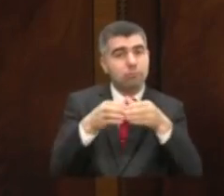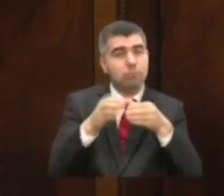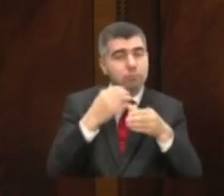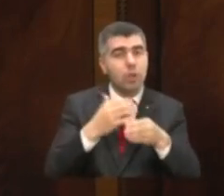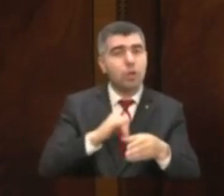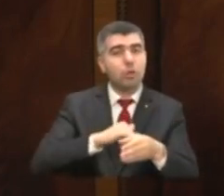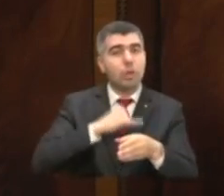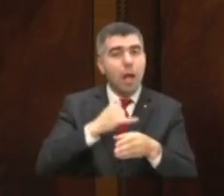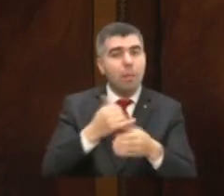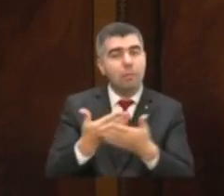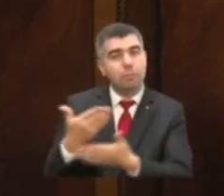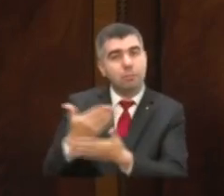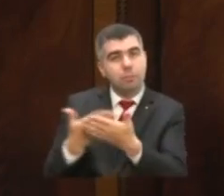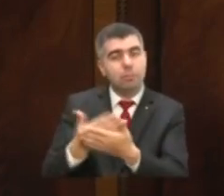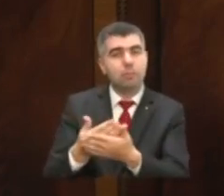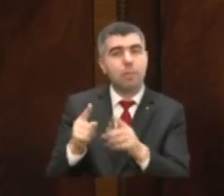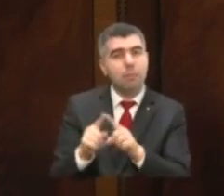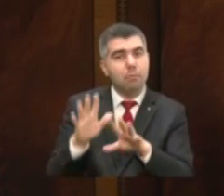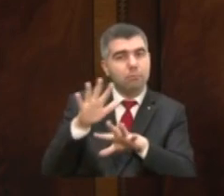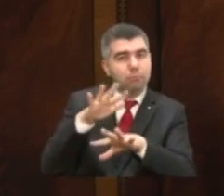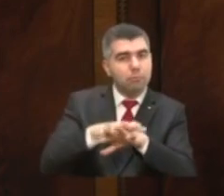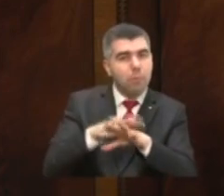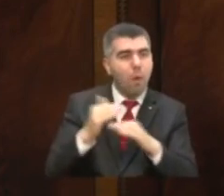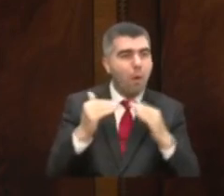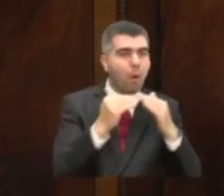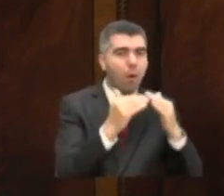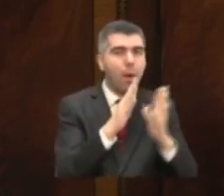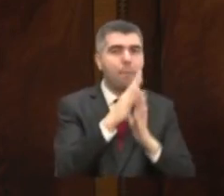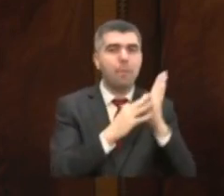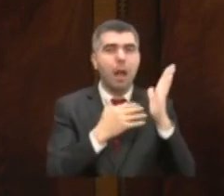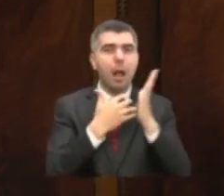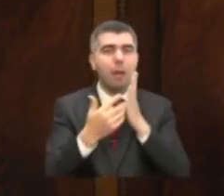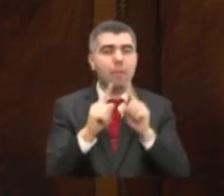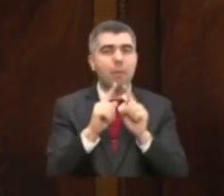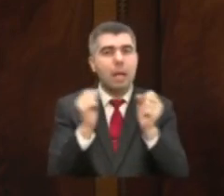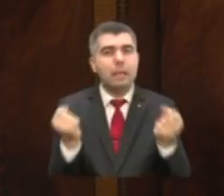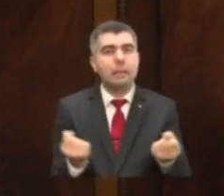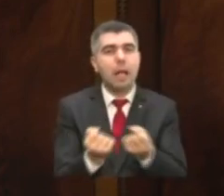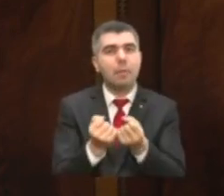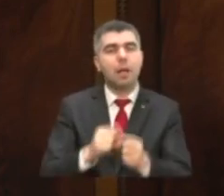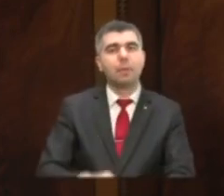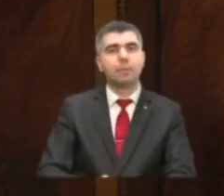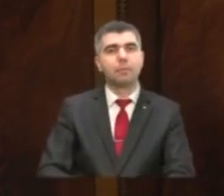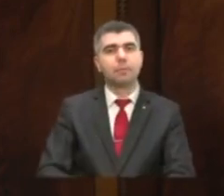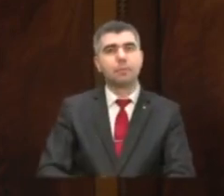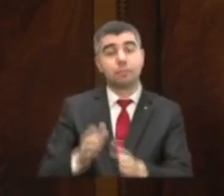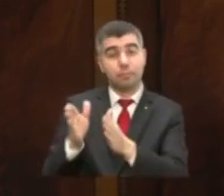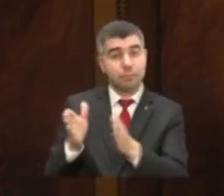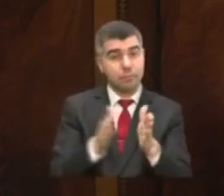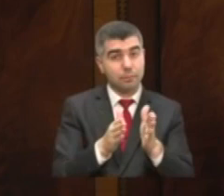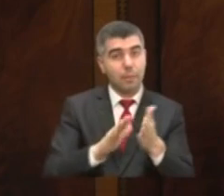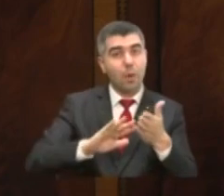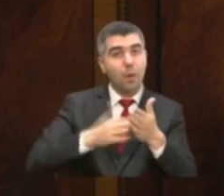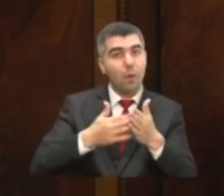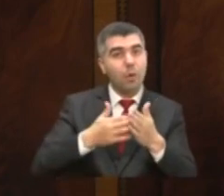للشباب، المحور الرابع يخص تنسيق التدخلات والتقائية البرامج ذات الصلة بالتنمية البشرية الترابية. وفي إطار تنزيل